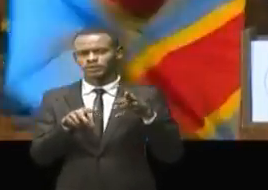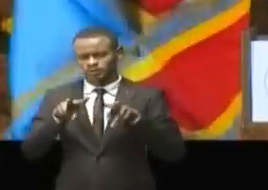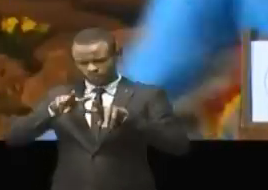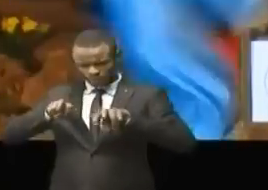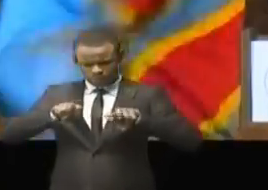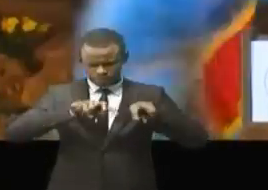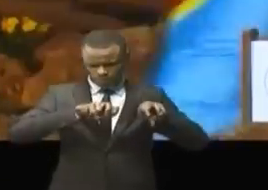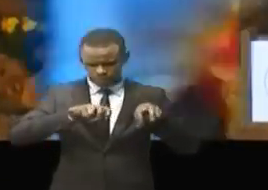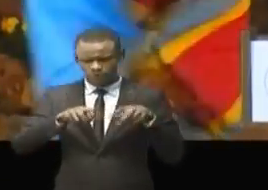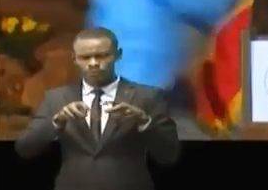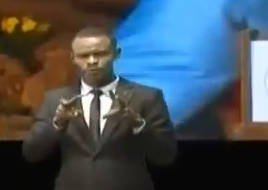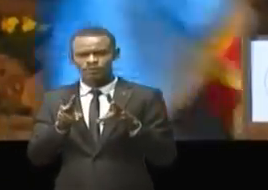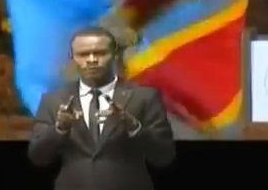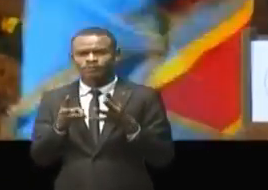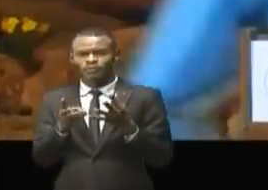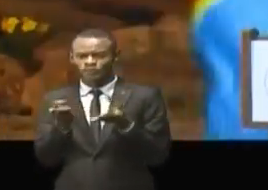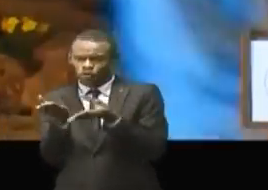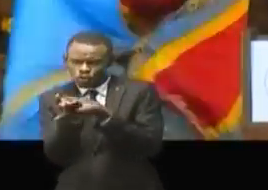de textes.